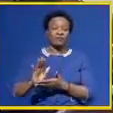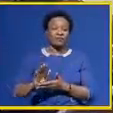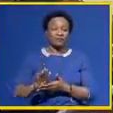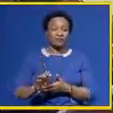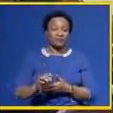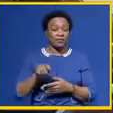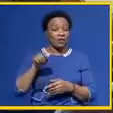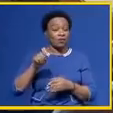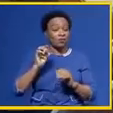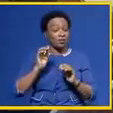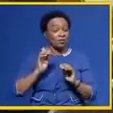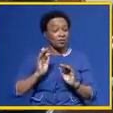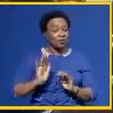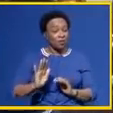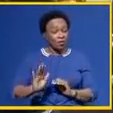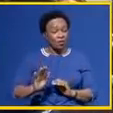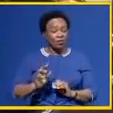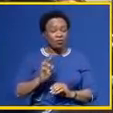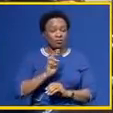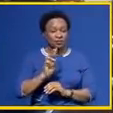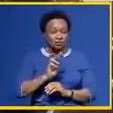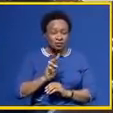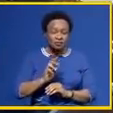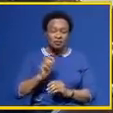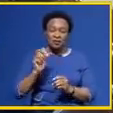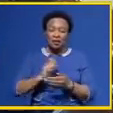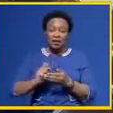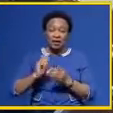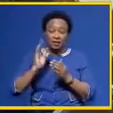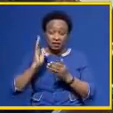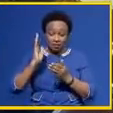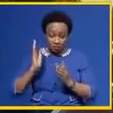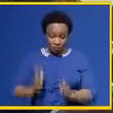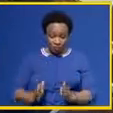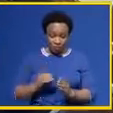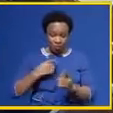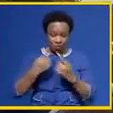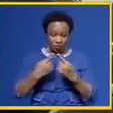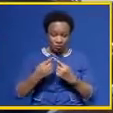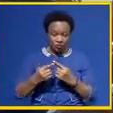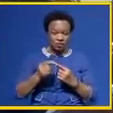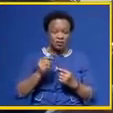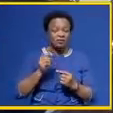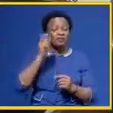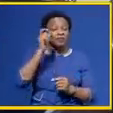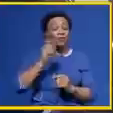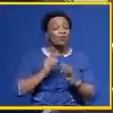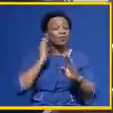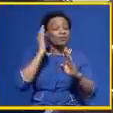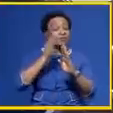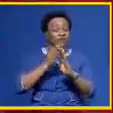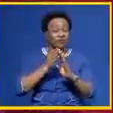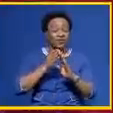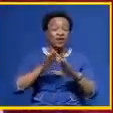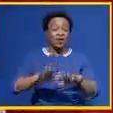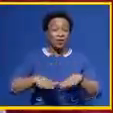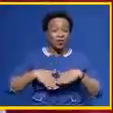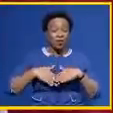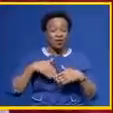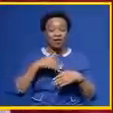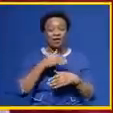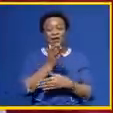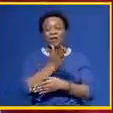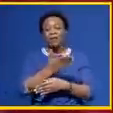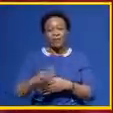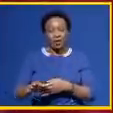mkuu wa chama cha demokrasia na maendeleo CHADEMA John Mnyika amezungumza na watiania ya ubunge katika kanda ya Pwani. Mchakato wetu